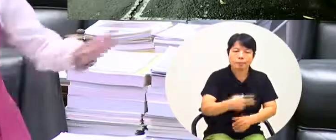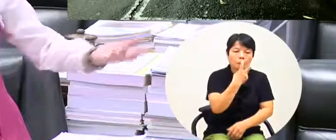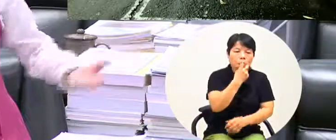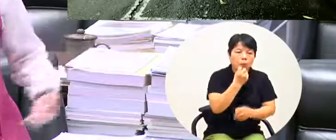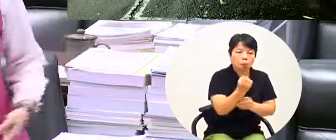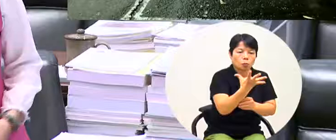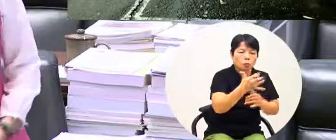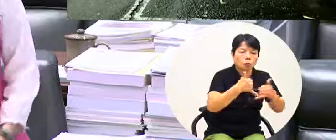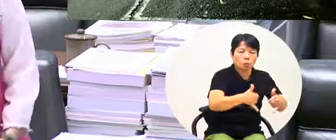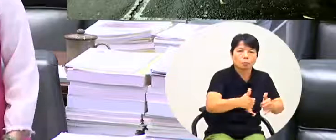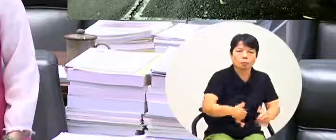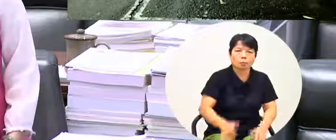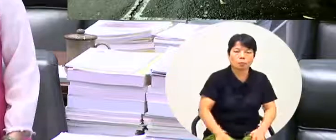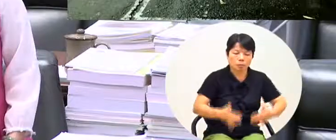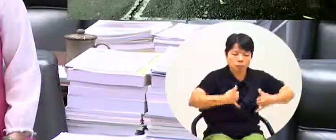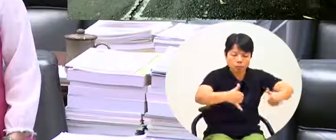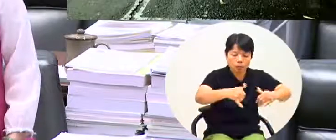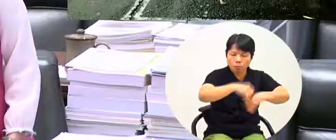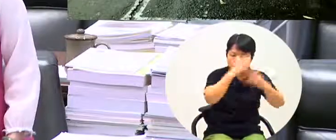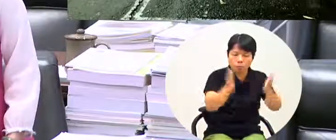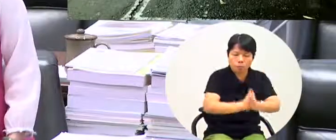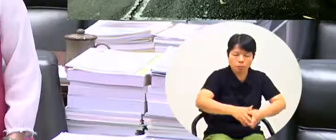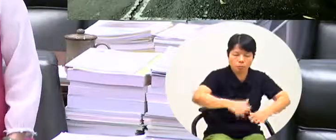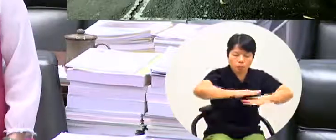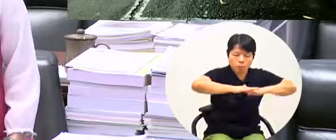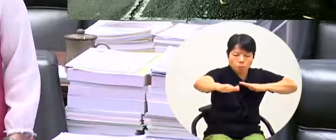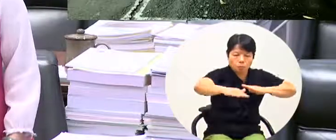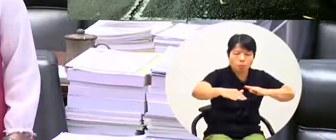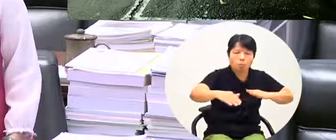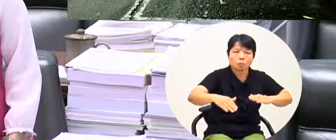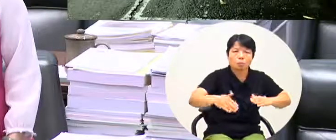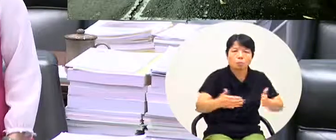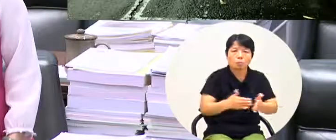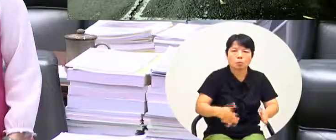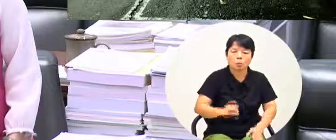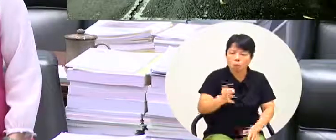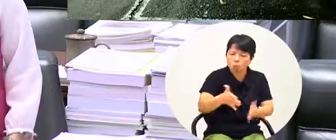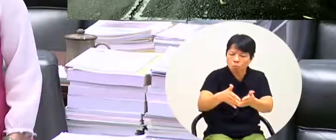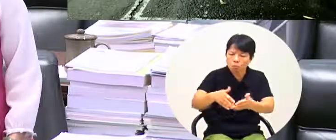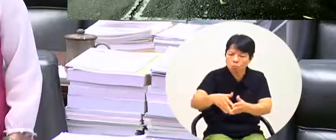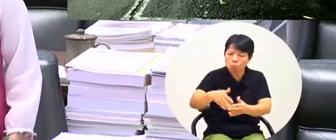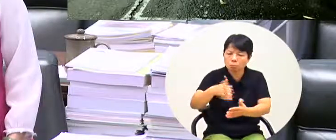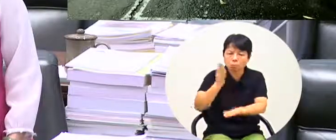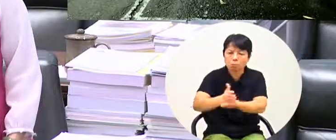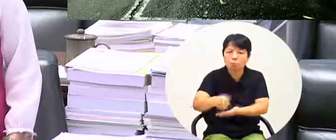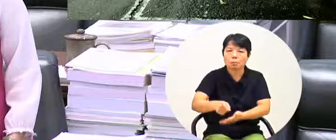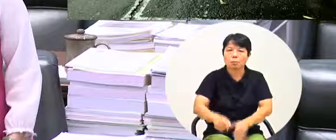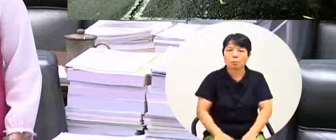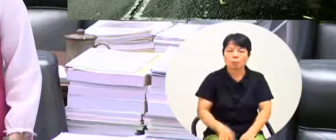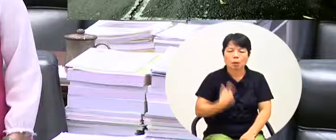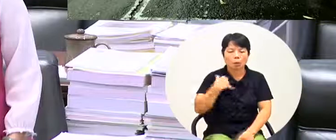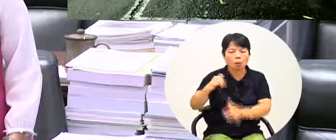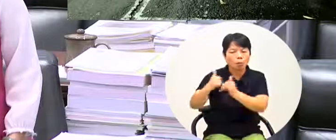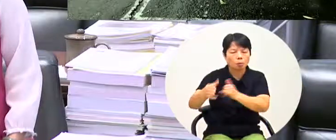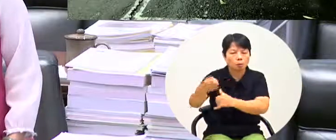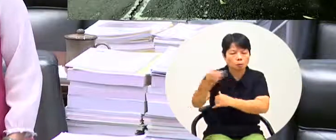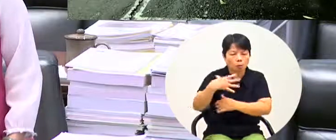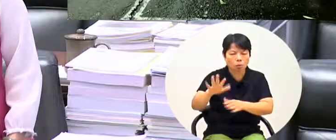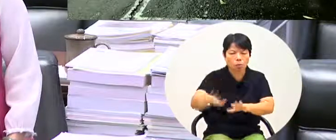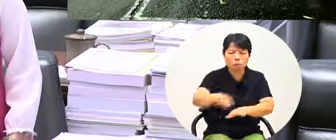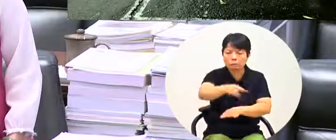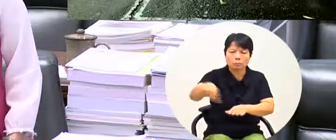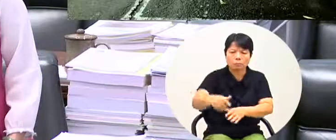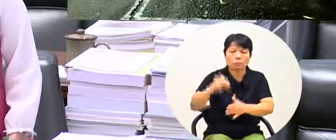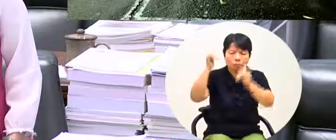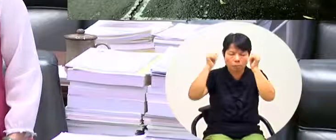但很奇怪的是为什么刚好这一段没铺，所以很多人一直在跟我澄清，因为这边运动的人很多，这边就刚好半屏山，很多人来